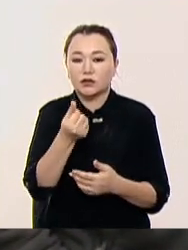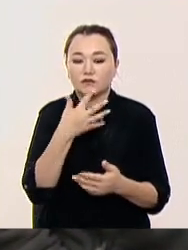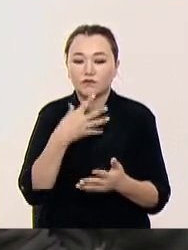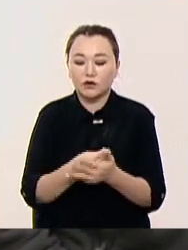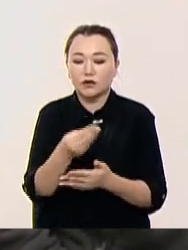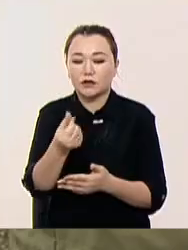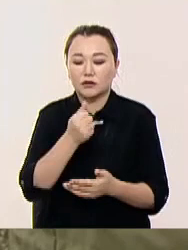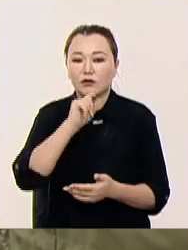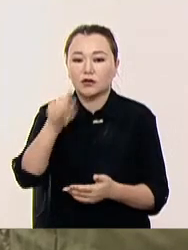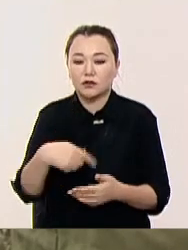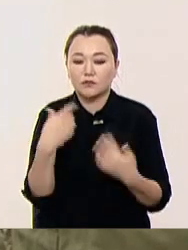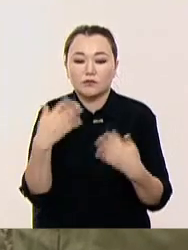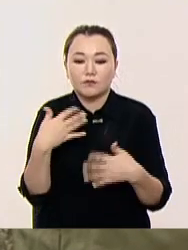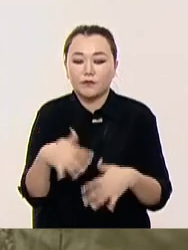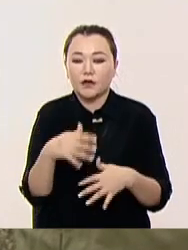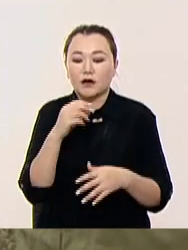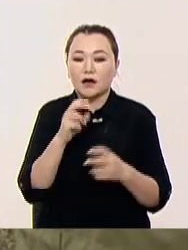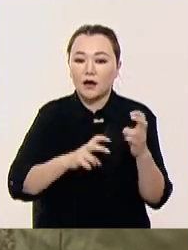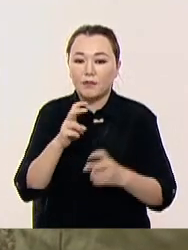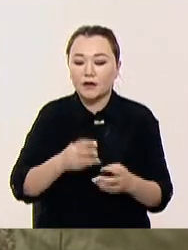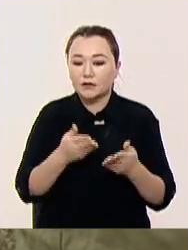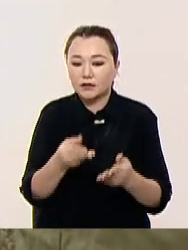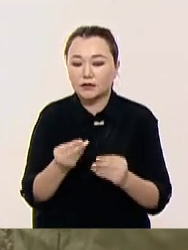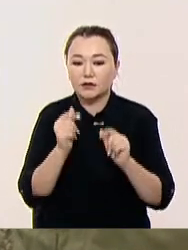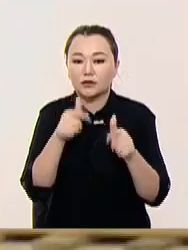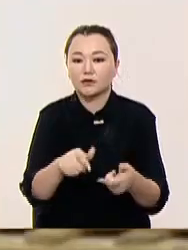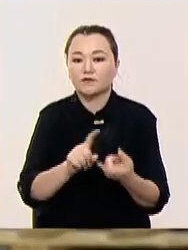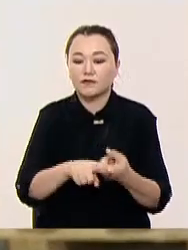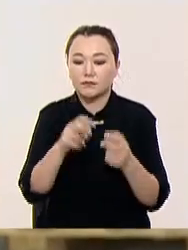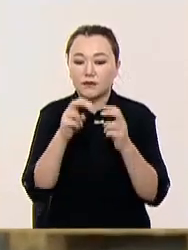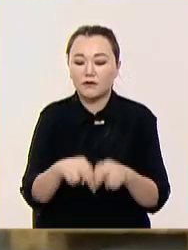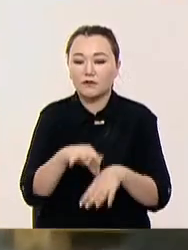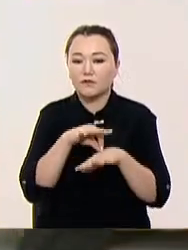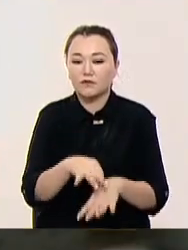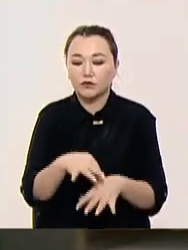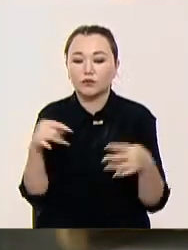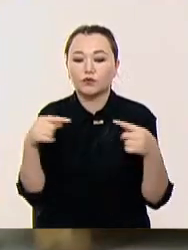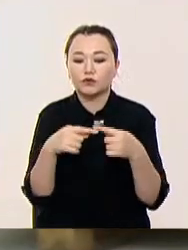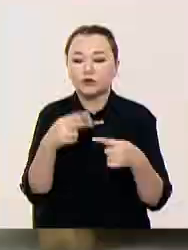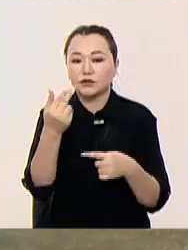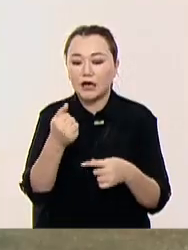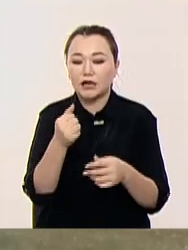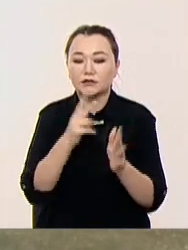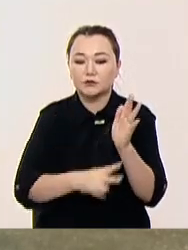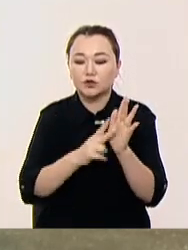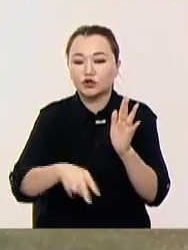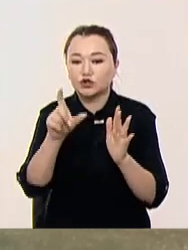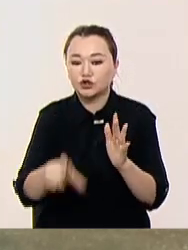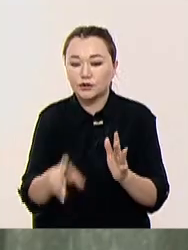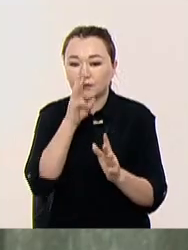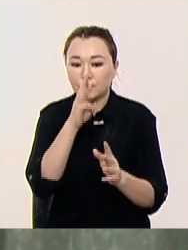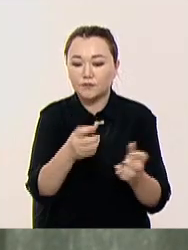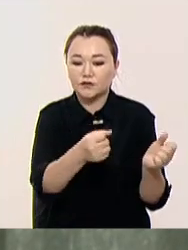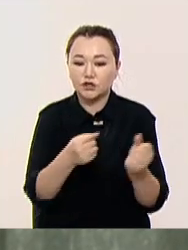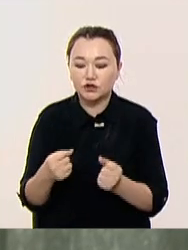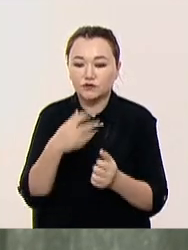өзіміздің ақшамызды талап етіп тұр. Ал компания өндірісі кіріс сомасына байланысты тексеріс жүргізіп жатқандарын растады. Және 70 адамның айлығын